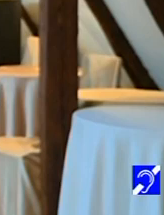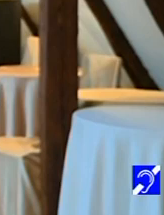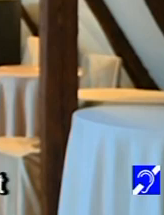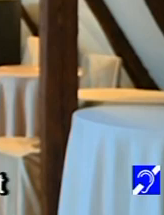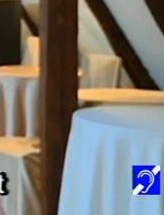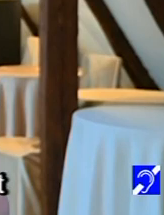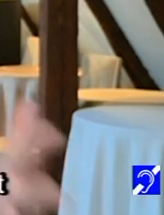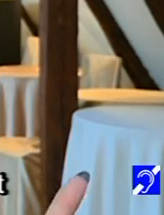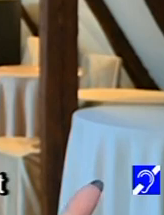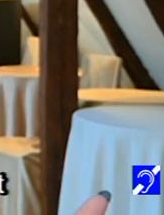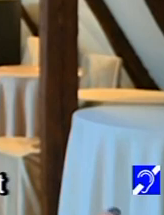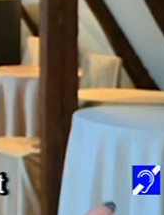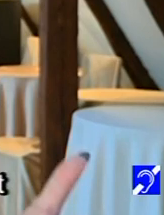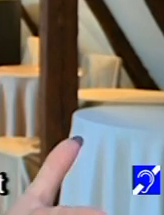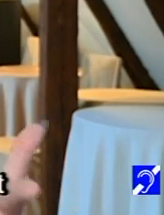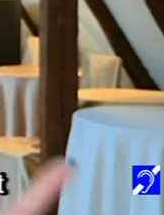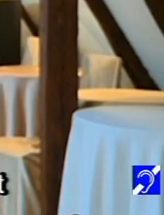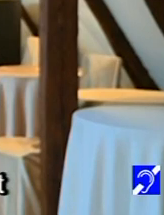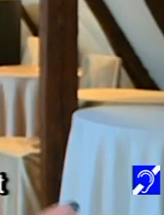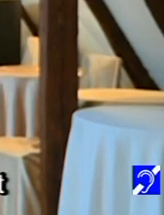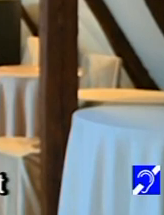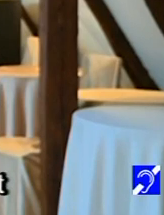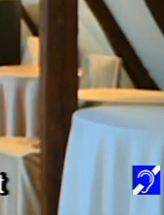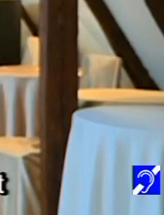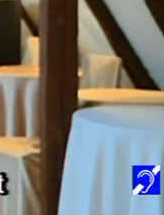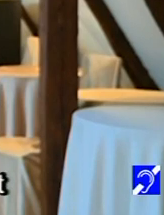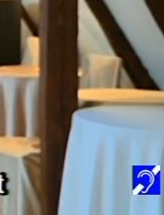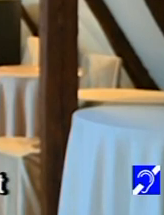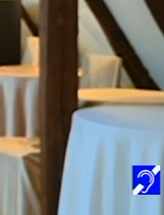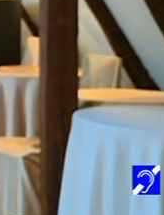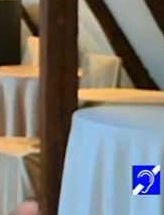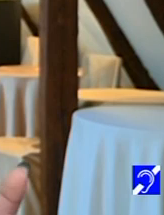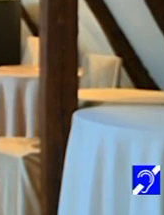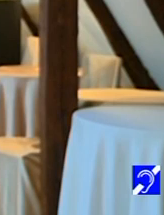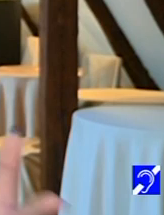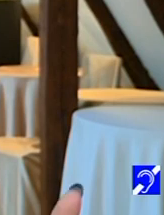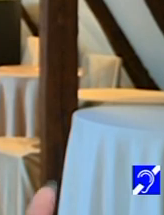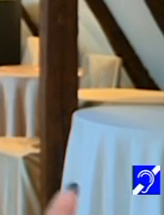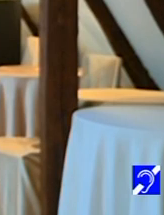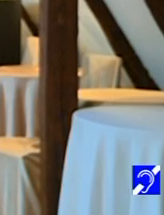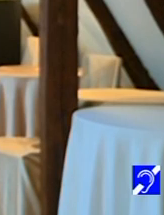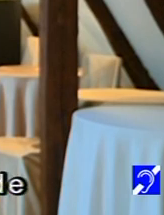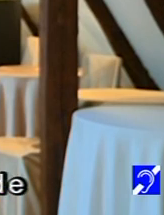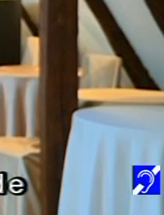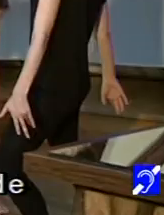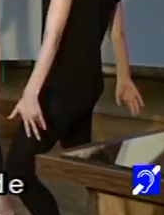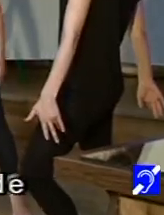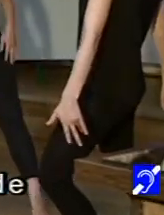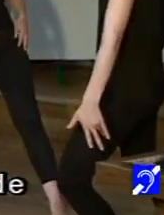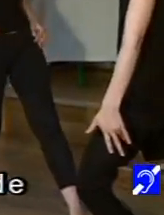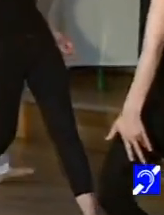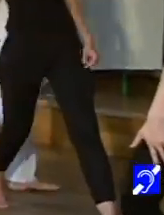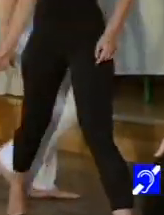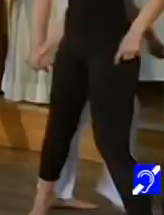was eigentlich für jeden da ist, nicht nur für Profis oder nicht nur jetzt für Literaturinteressierte, sondern